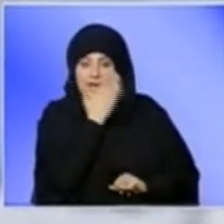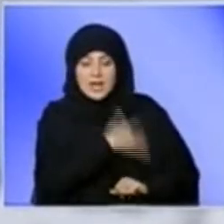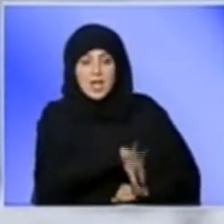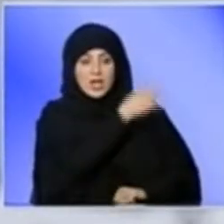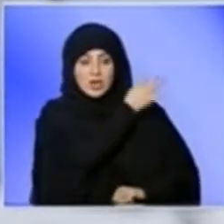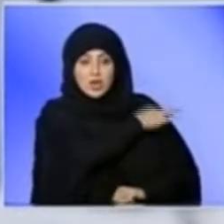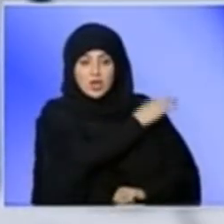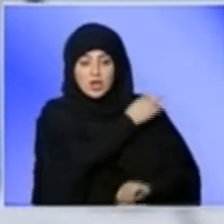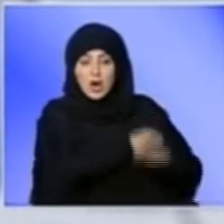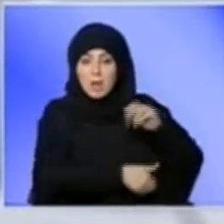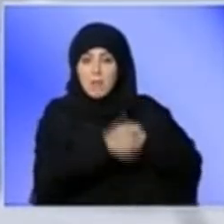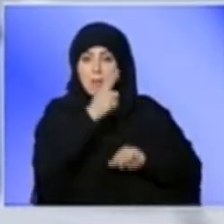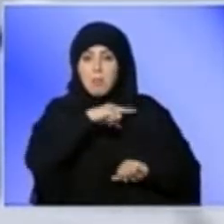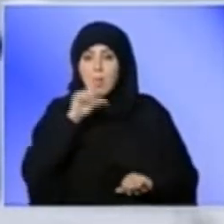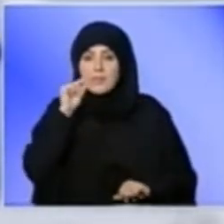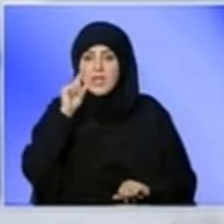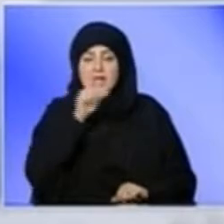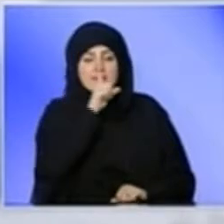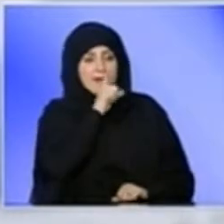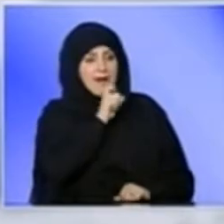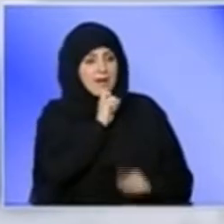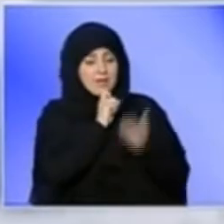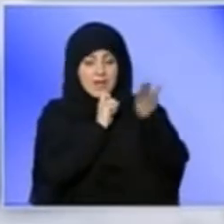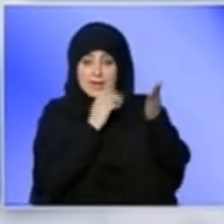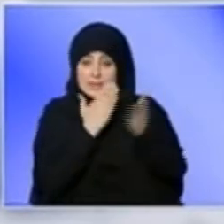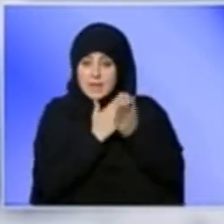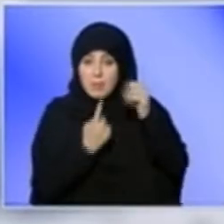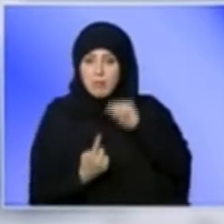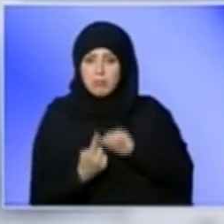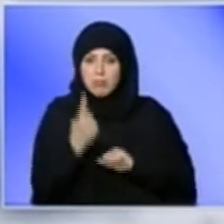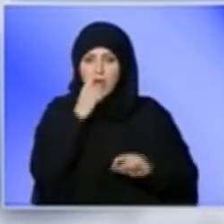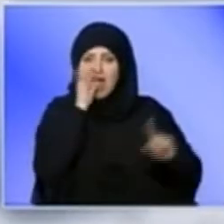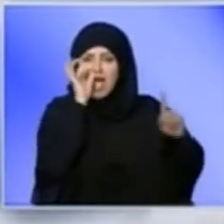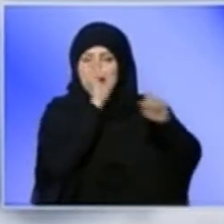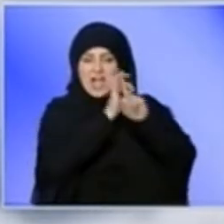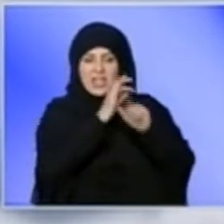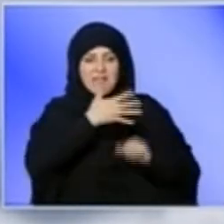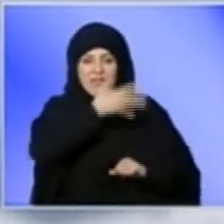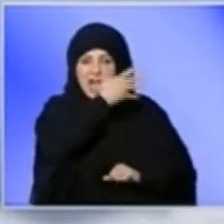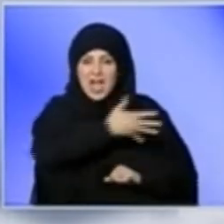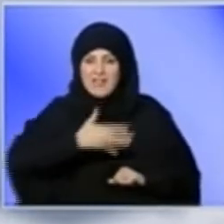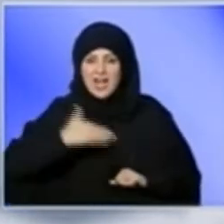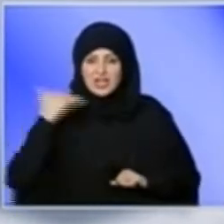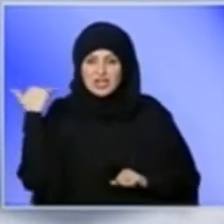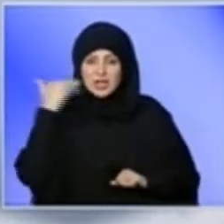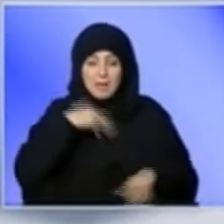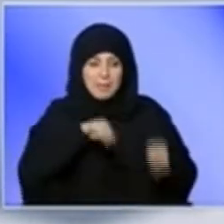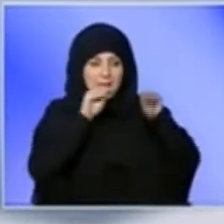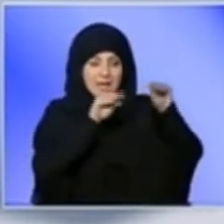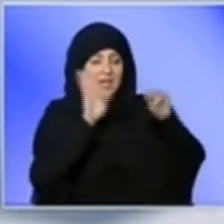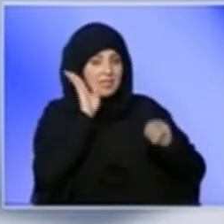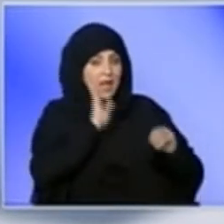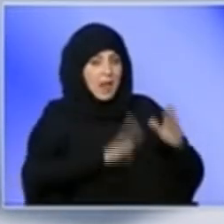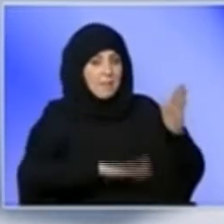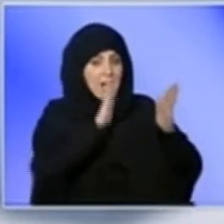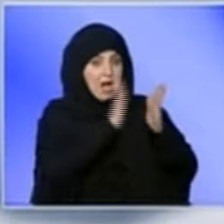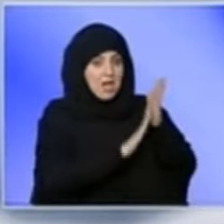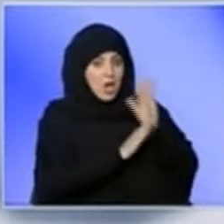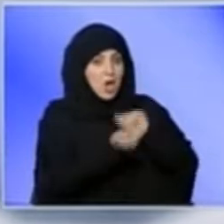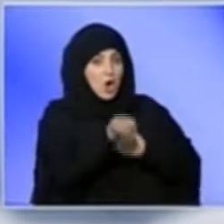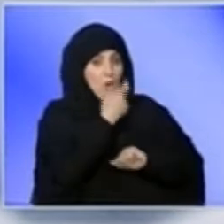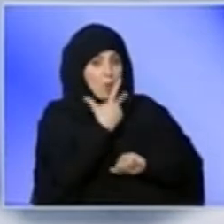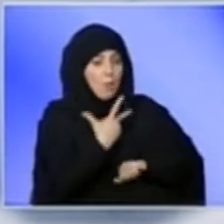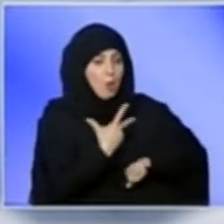التجارب الناجحة في قطر باعتباره مبادرة تستهدف الناشئة من خلال توعيتها بمخاطر